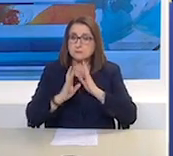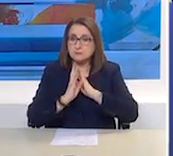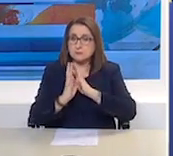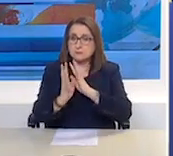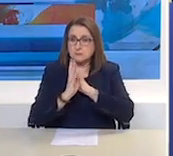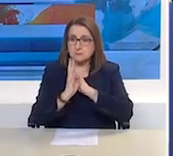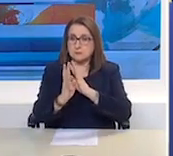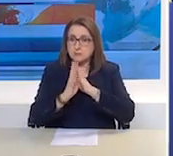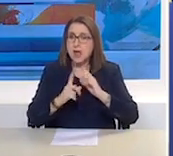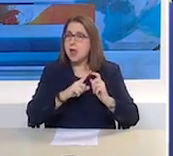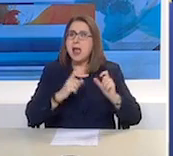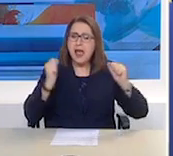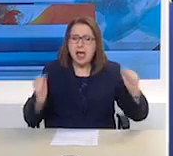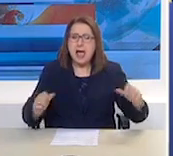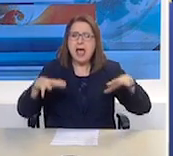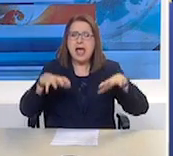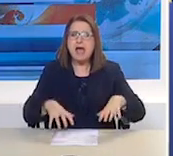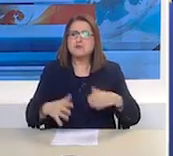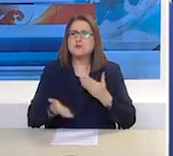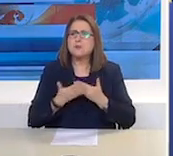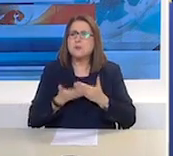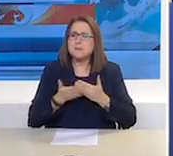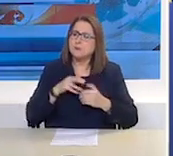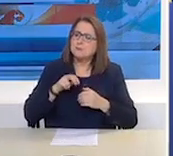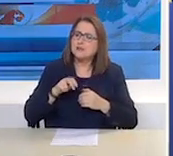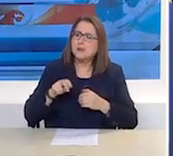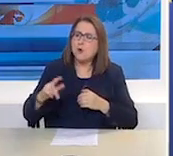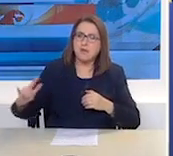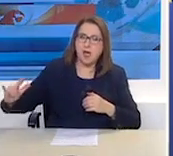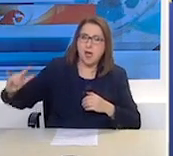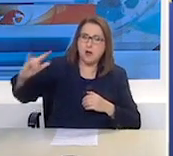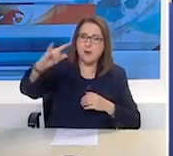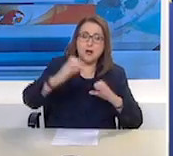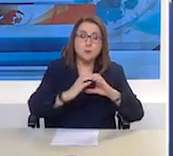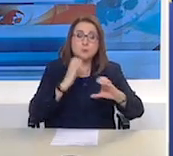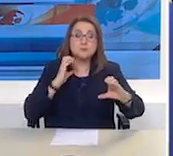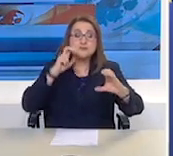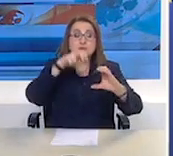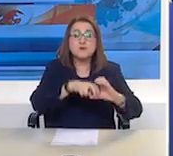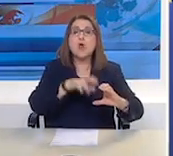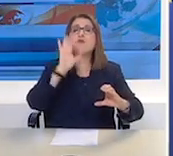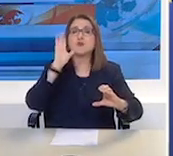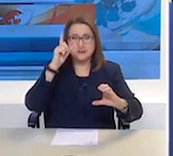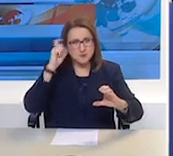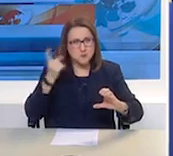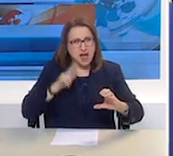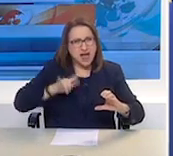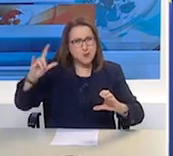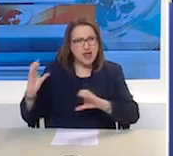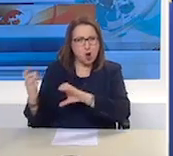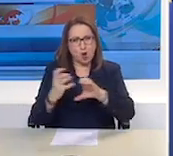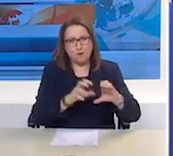μετακινούνται από την αίθουσα αναμονής στο αεροσκάφος πεζή. Όπου χρησιμοποιείται λεωφορείο πίστας, τηρείται το όριο του 50%